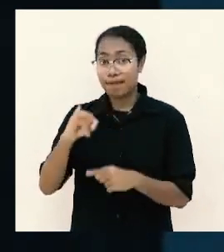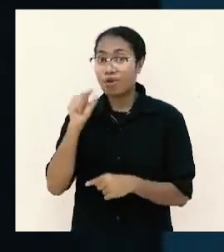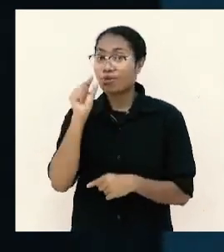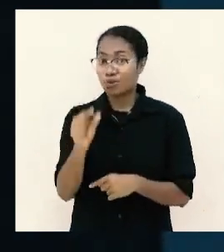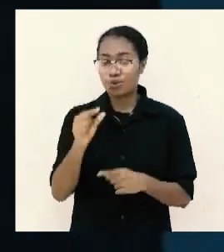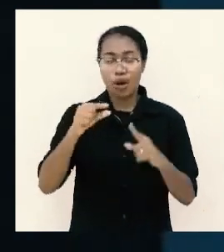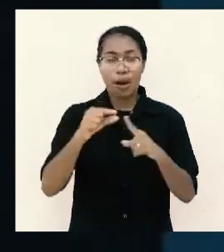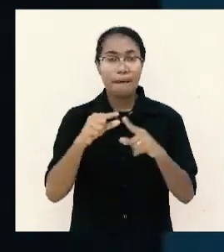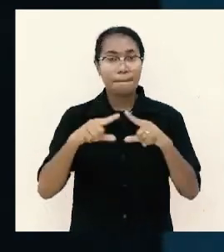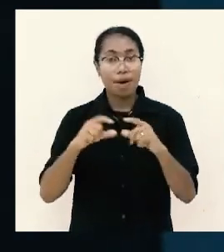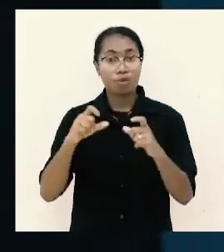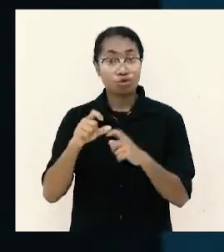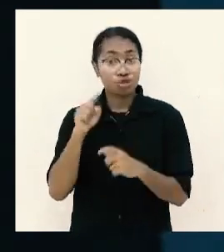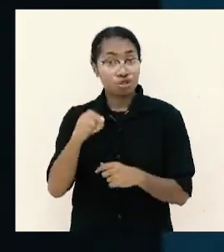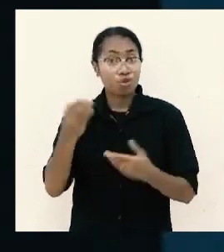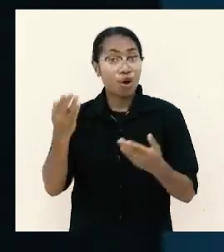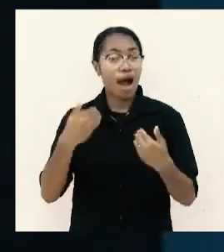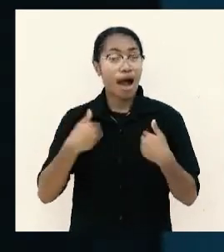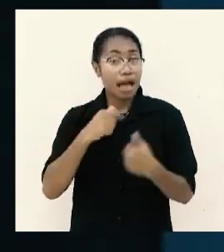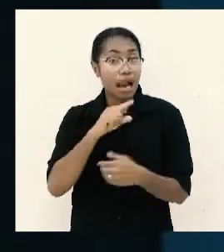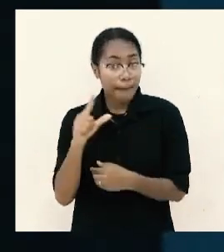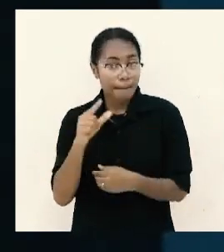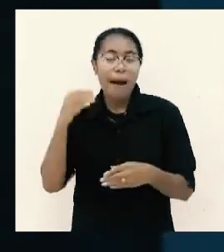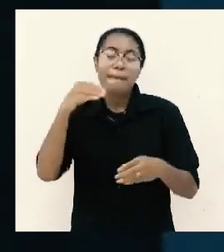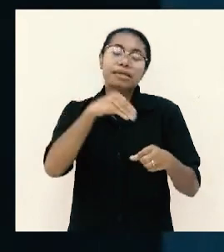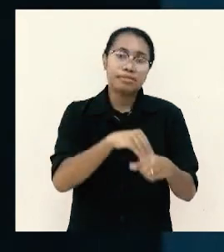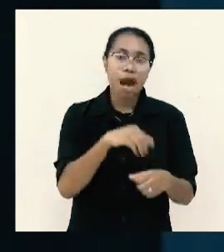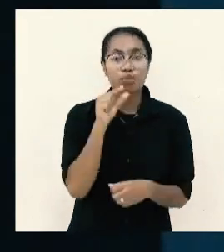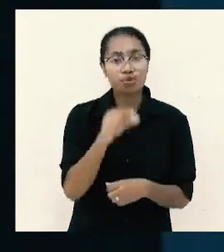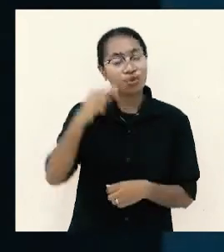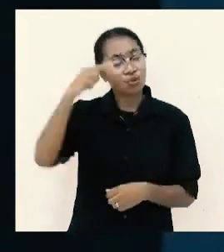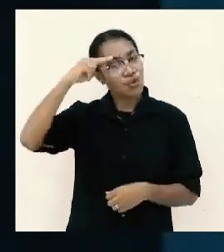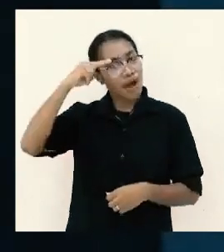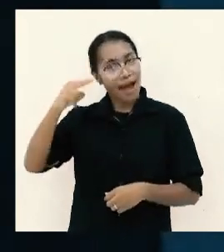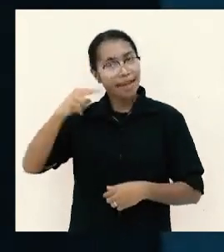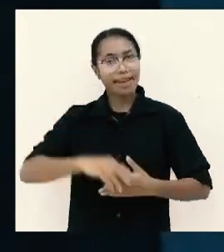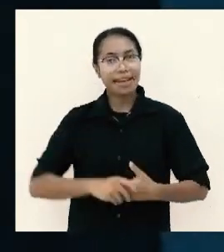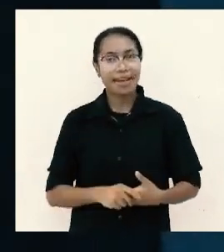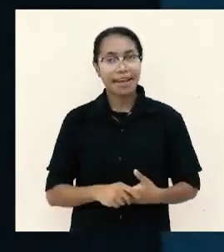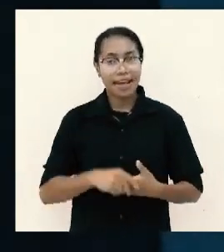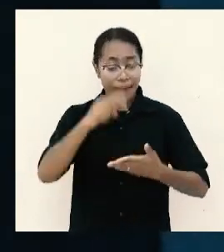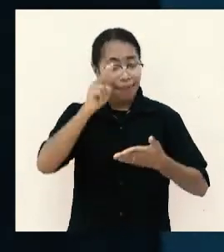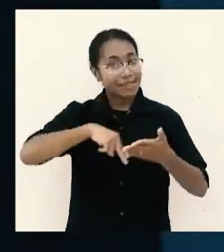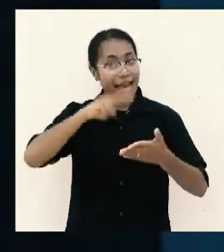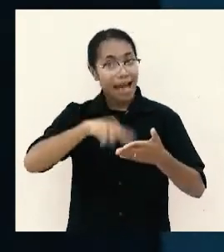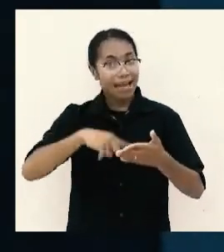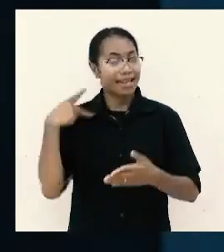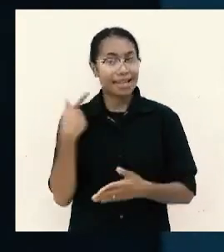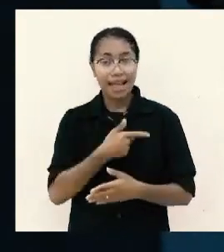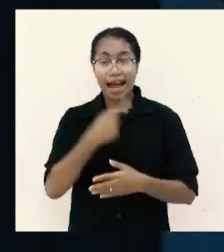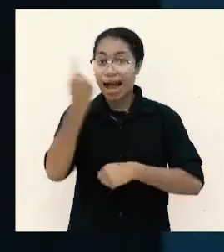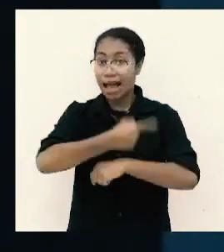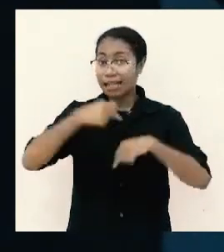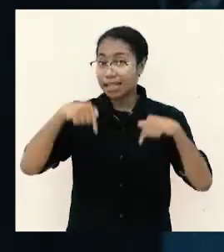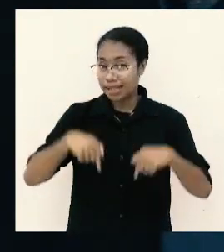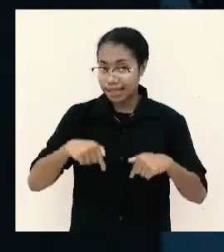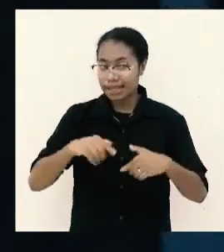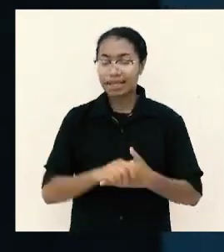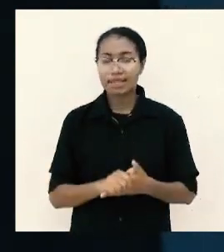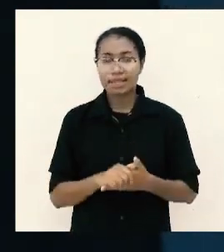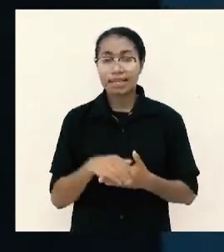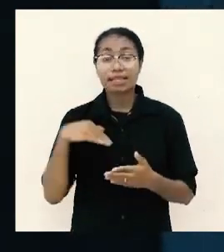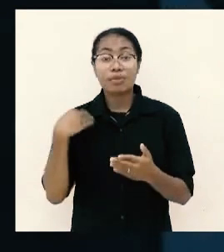persembahan kepada Tuhan dan itulah sebabnya dalam teks bacaan kita tadi dikatakan sebuah persembahan